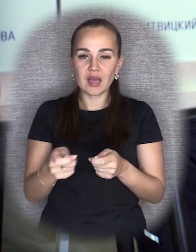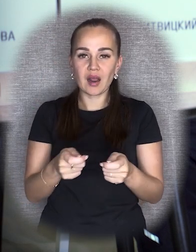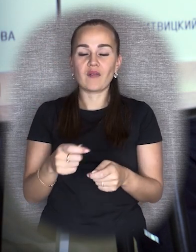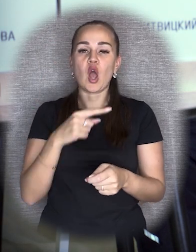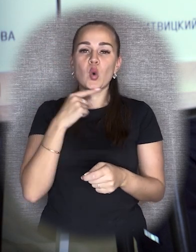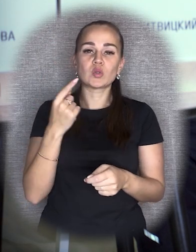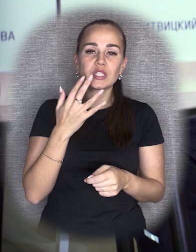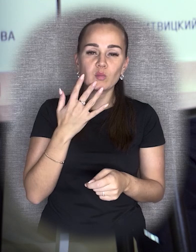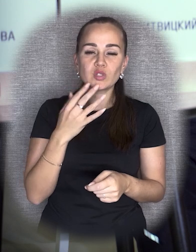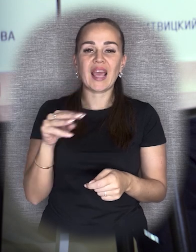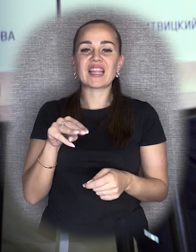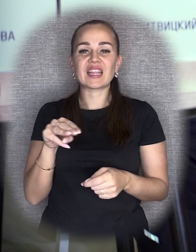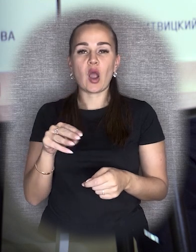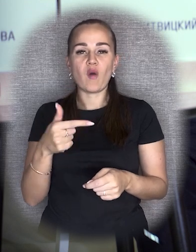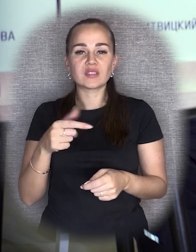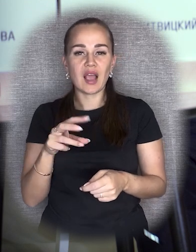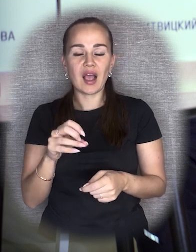Русского музея, из Третьяковской галереи,